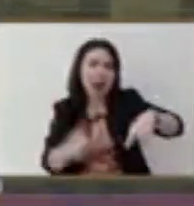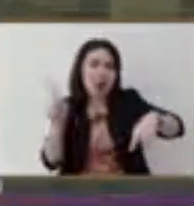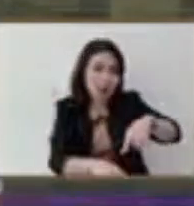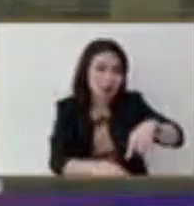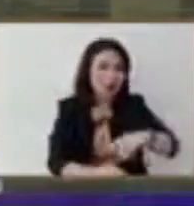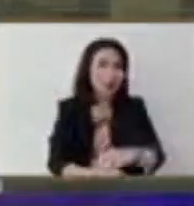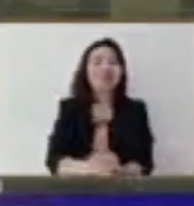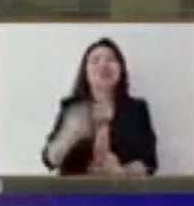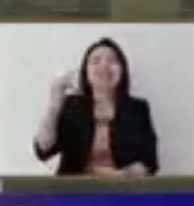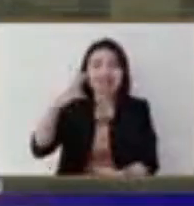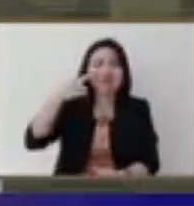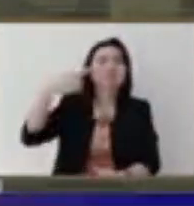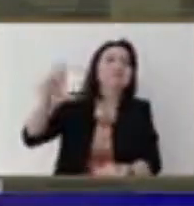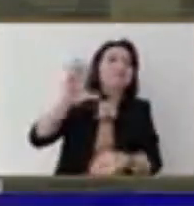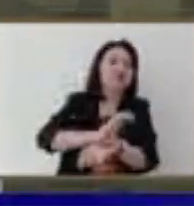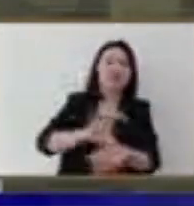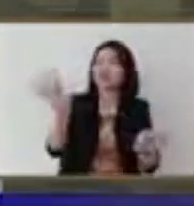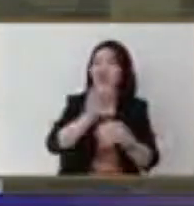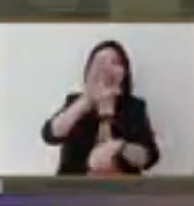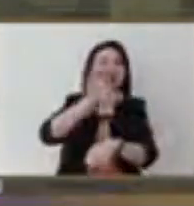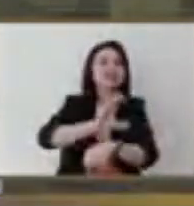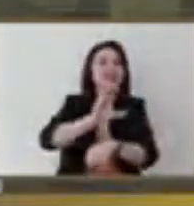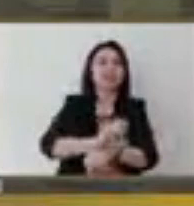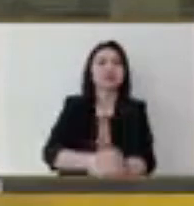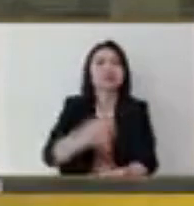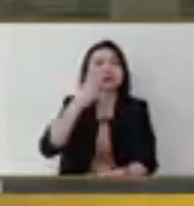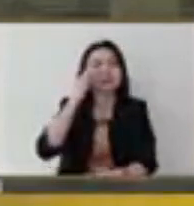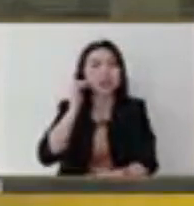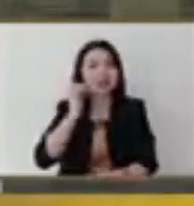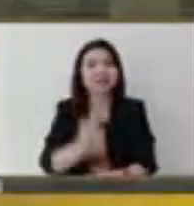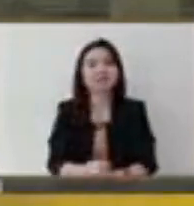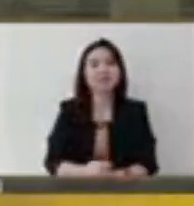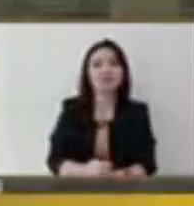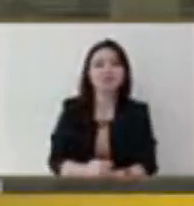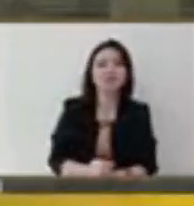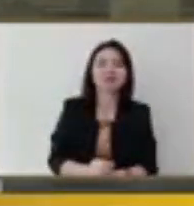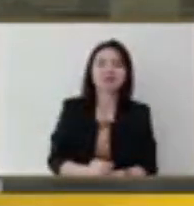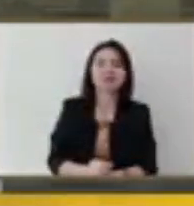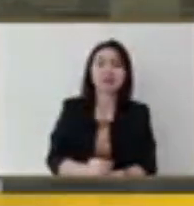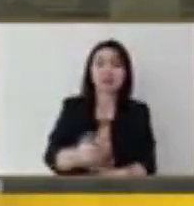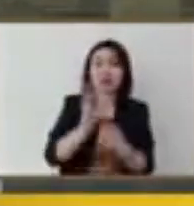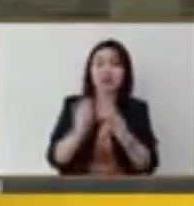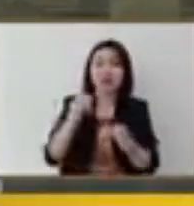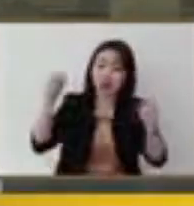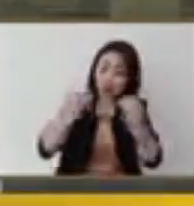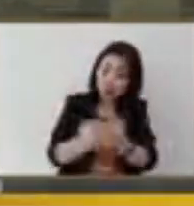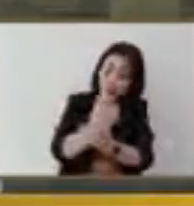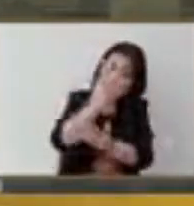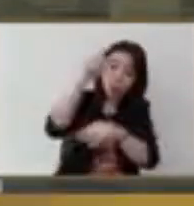church. Boy, kawawa naman. Kawawa naman. Kung dito sila lumaki, tapos na-miss pa nila yung church.